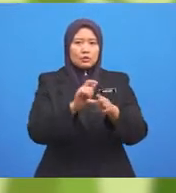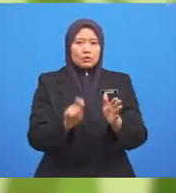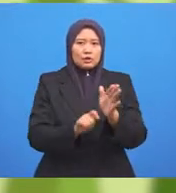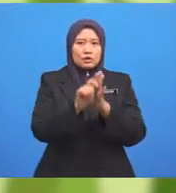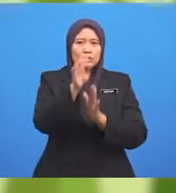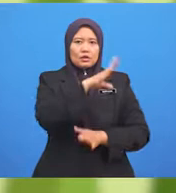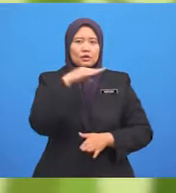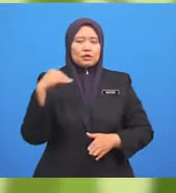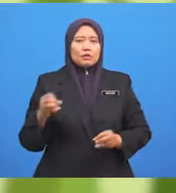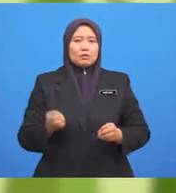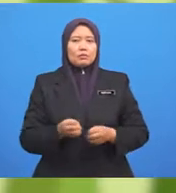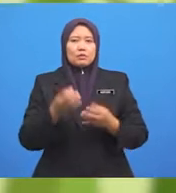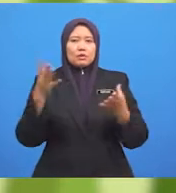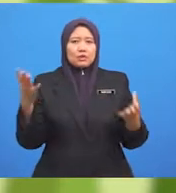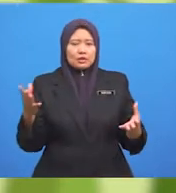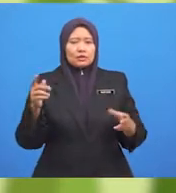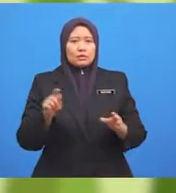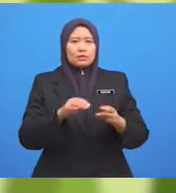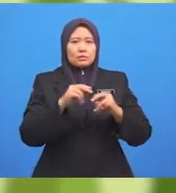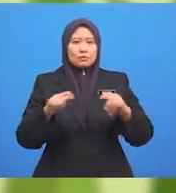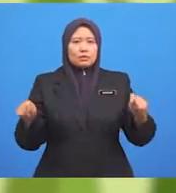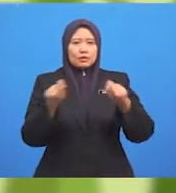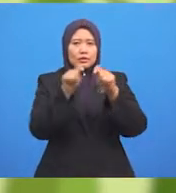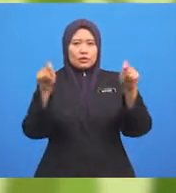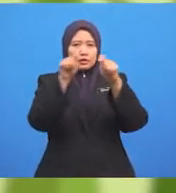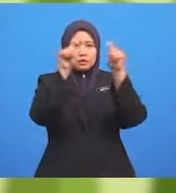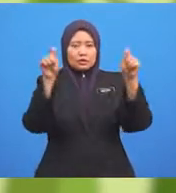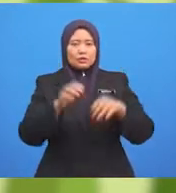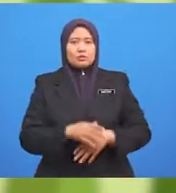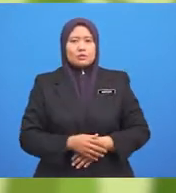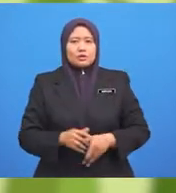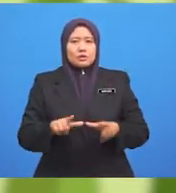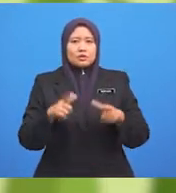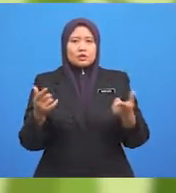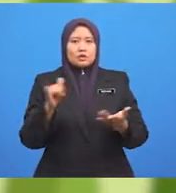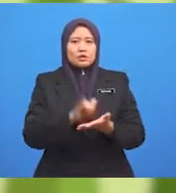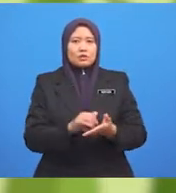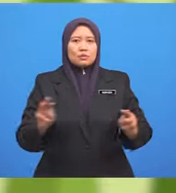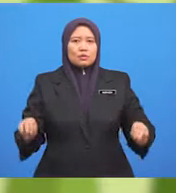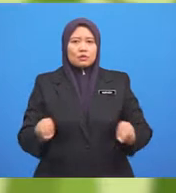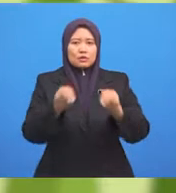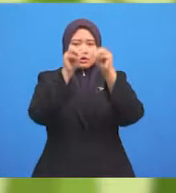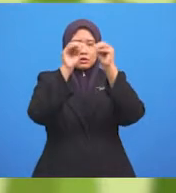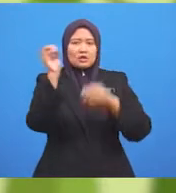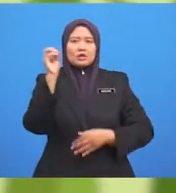bertingkat. Selain itu, menara itu tiada bilik yang bersekat dan